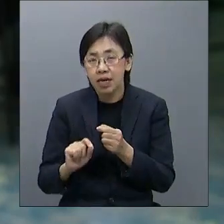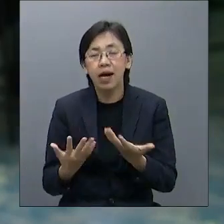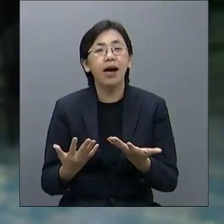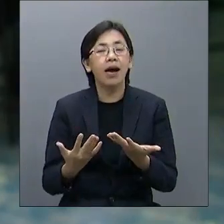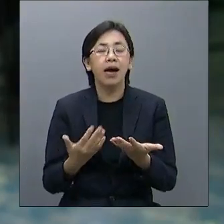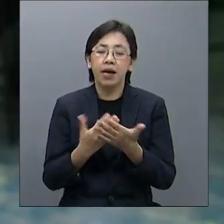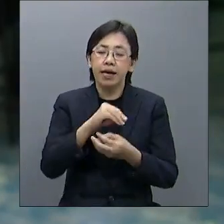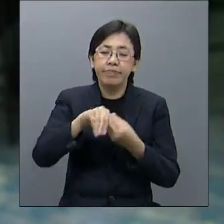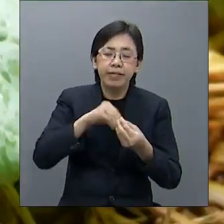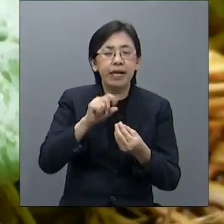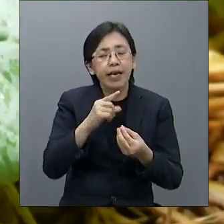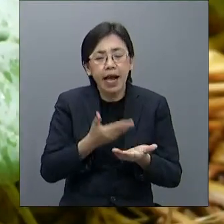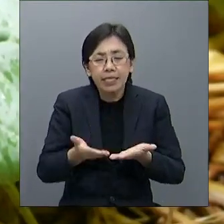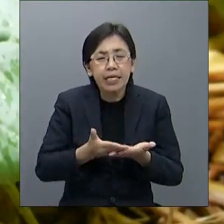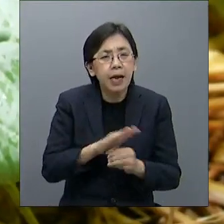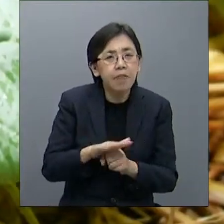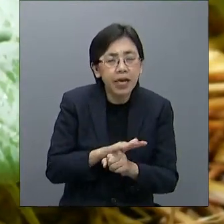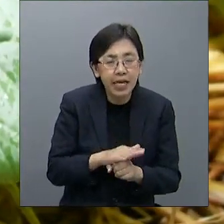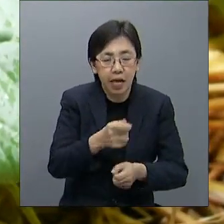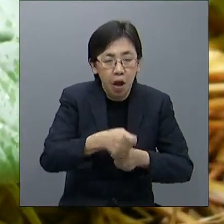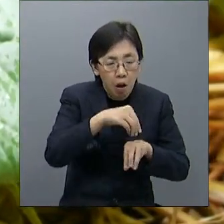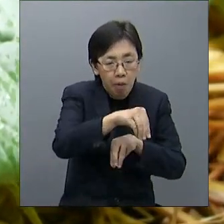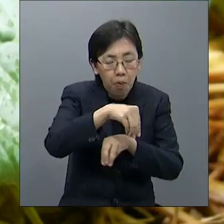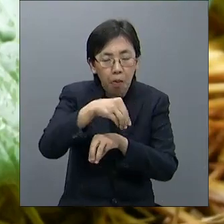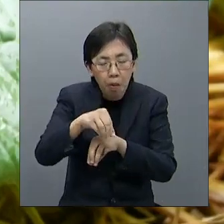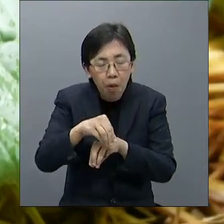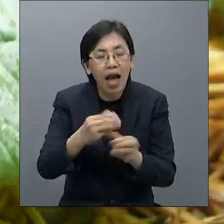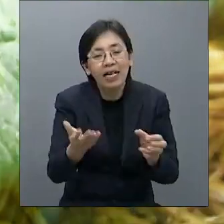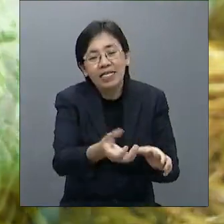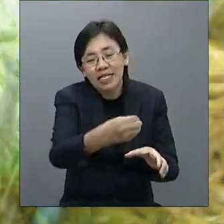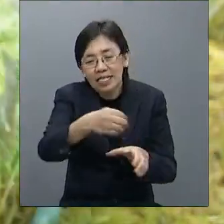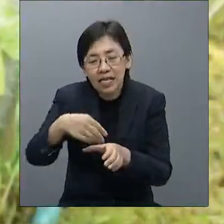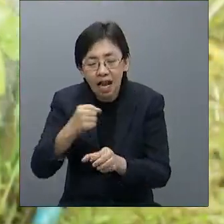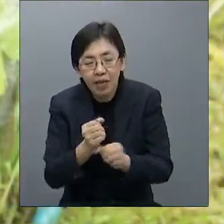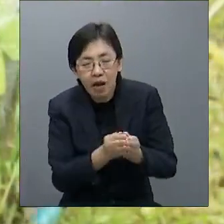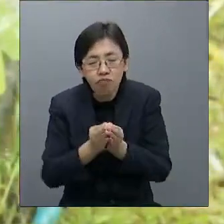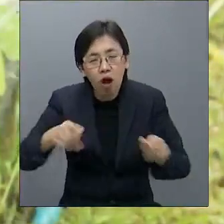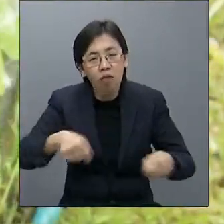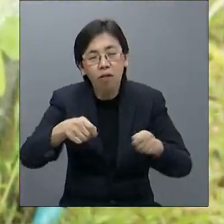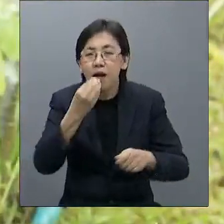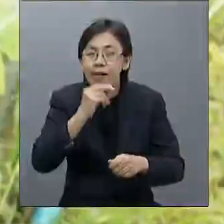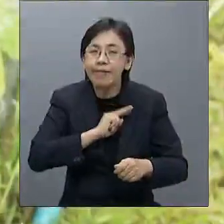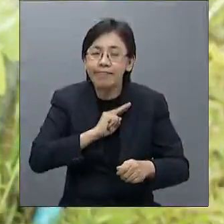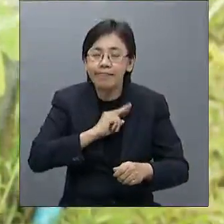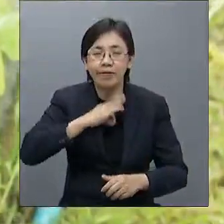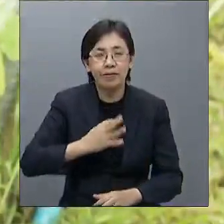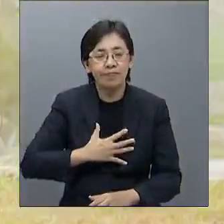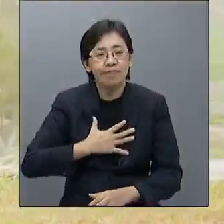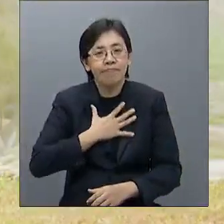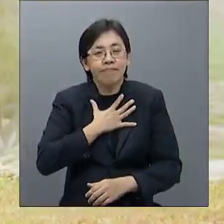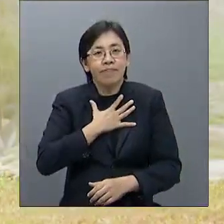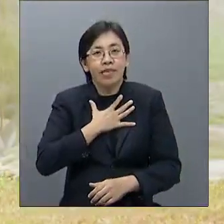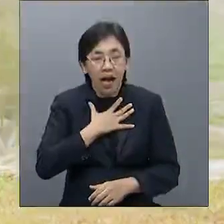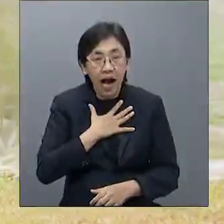พอเพียงนะครับปลูกใช้กินเองนะครับก็มีความภาคภูมิใจนะครับนักเรียนปลูกกินเองแล้วก็ส่วน